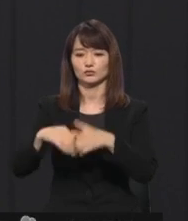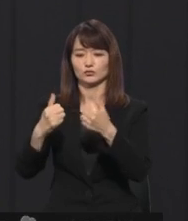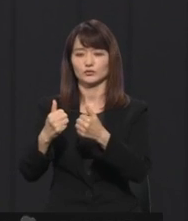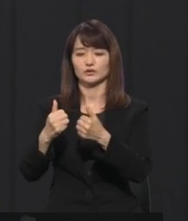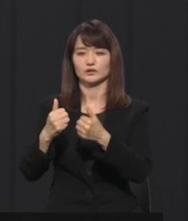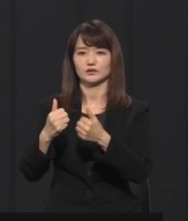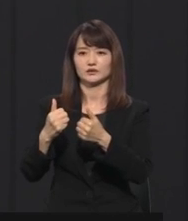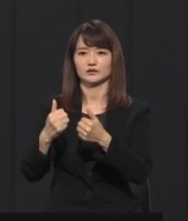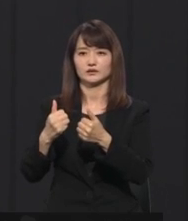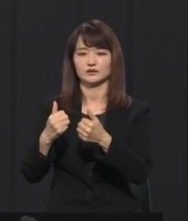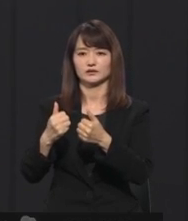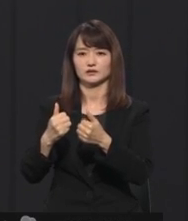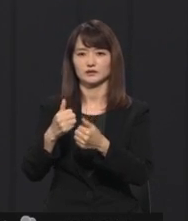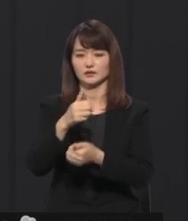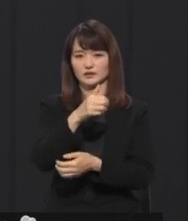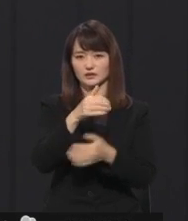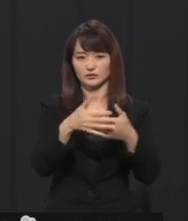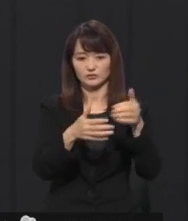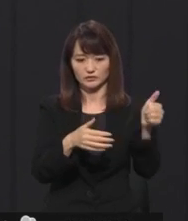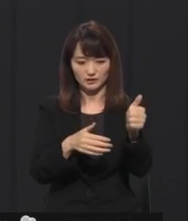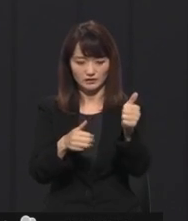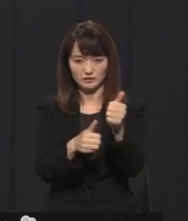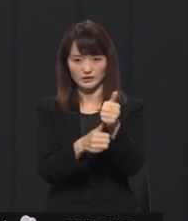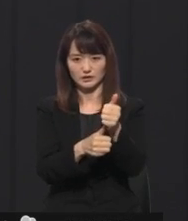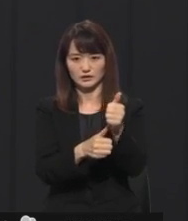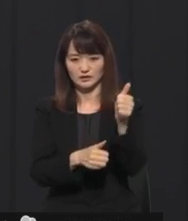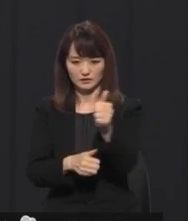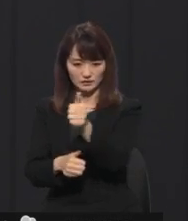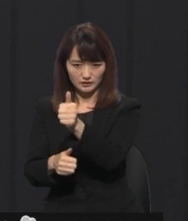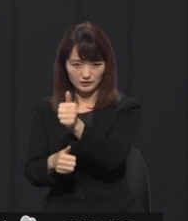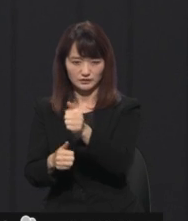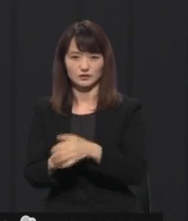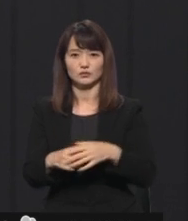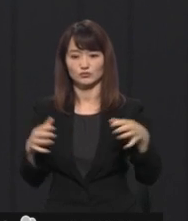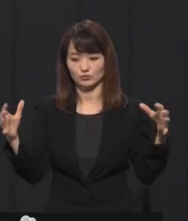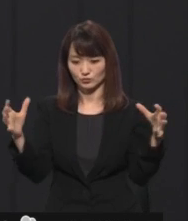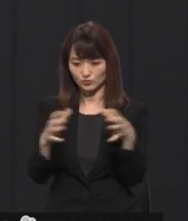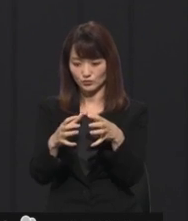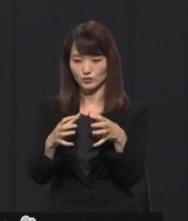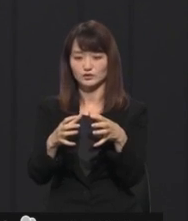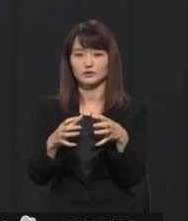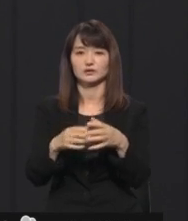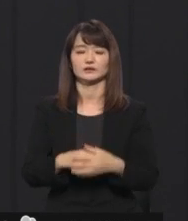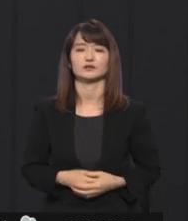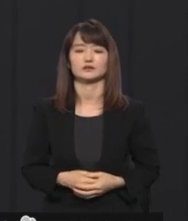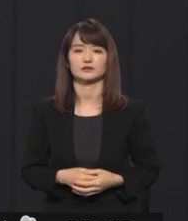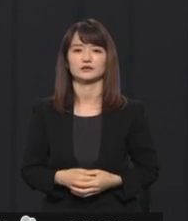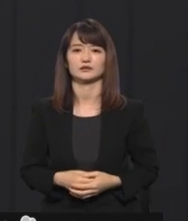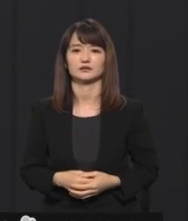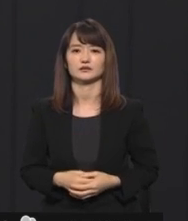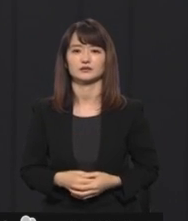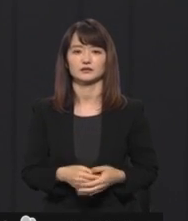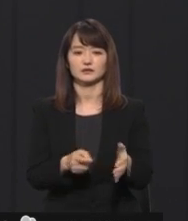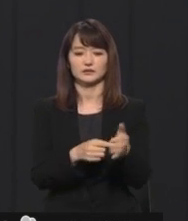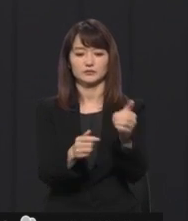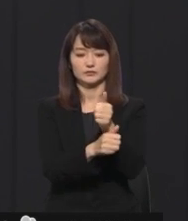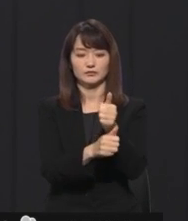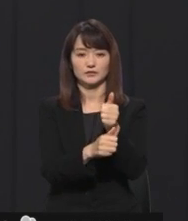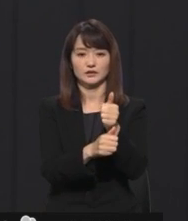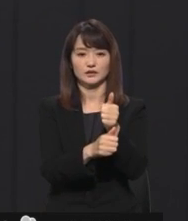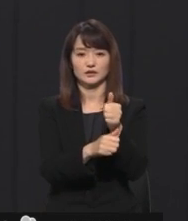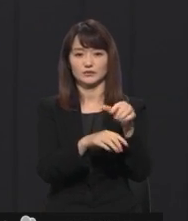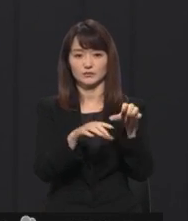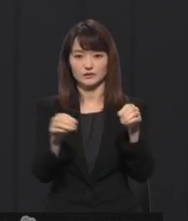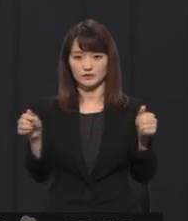아무리 예쁜 옷을 입어도 가려지지 않은 것들이 있을 겁니다 안보 가처분 문제라든지 아니면 전당대회에 라든지